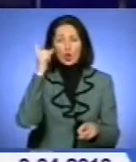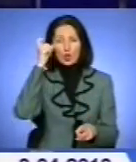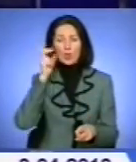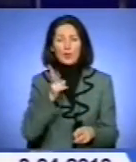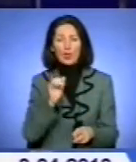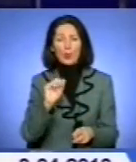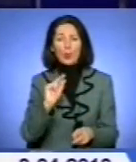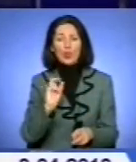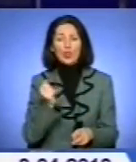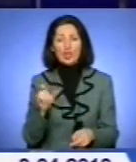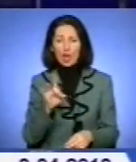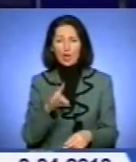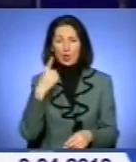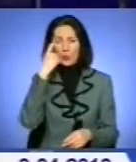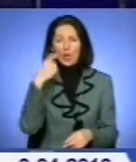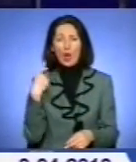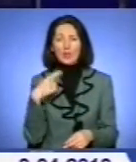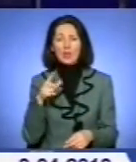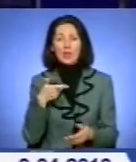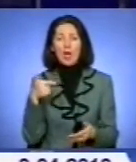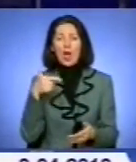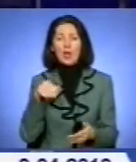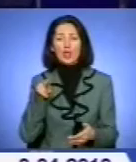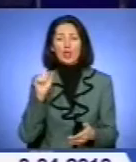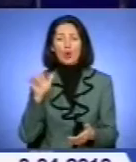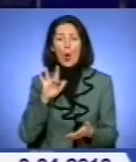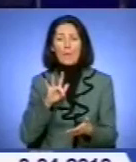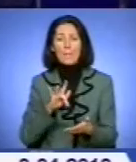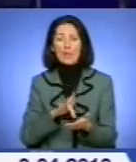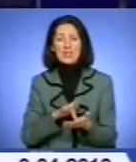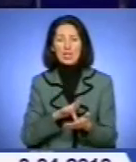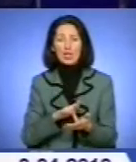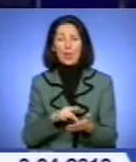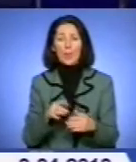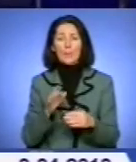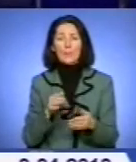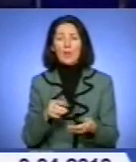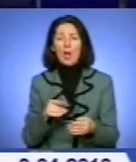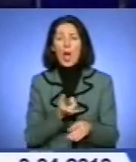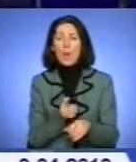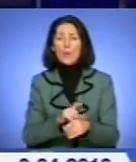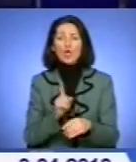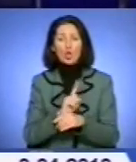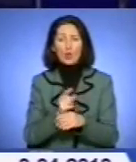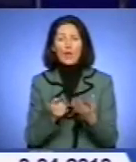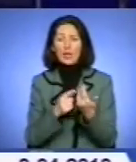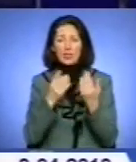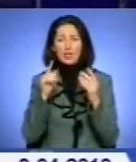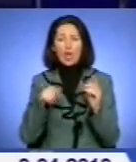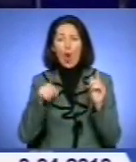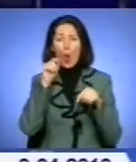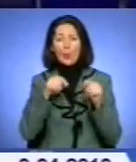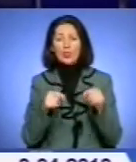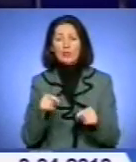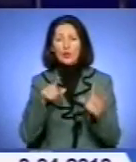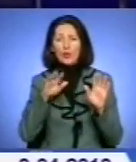райони, повідомляє обласний гідрометцентр. І продовжуємо тему. Понаднормова кількість опадів, яка випала цьогоріч узимку і на початку весни